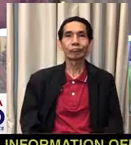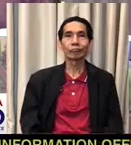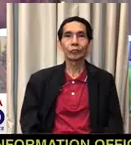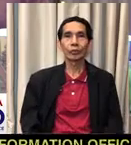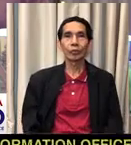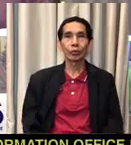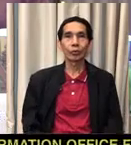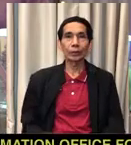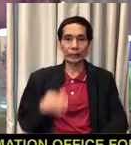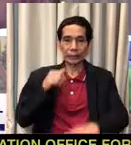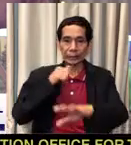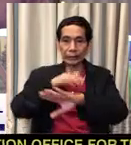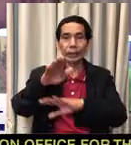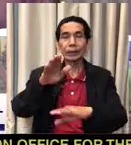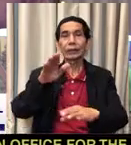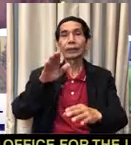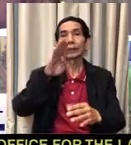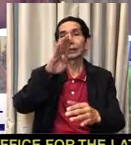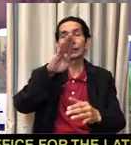we will send you the bill.